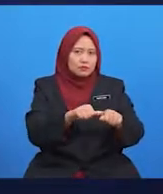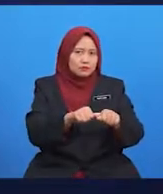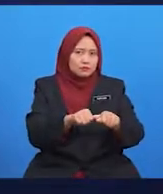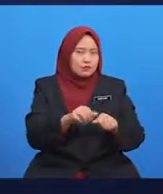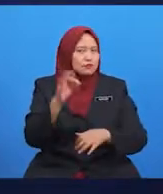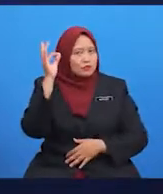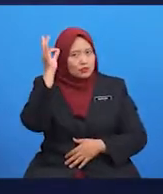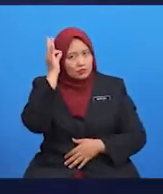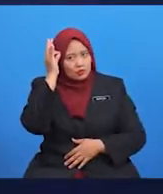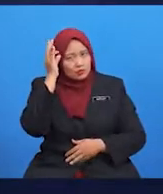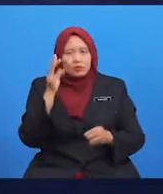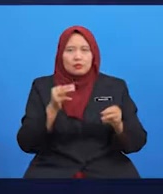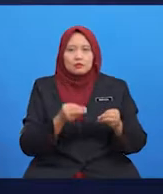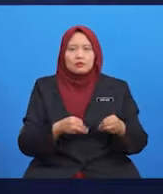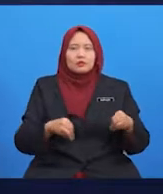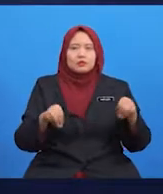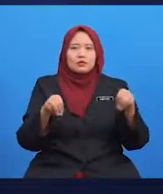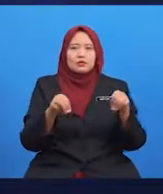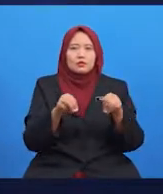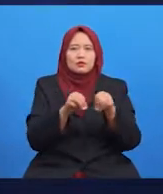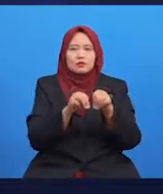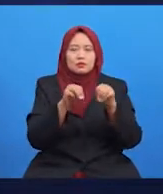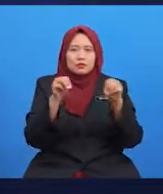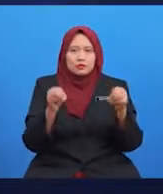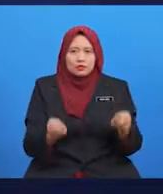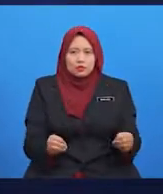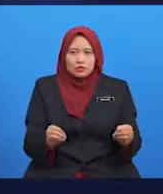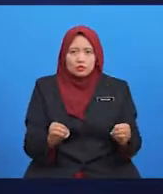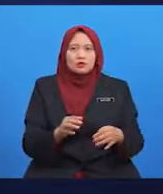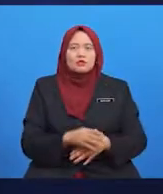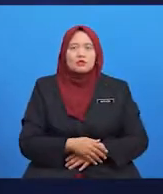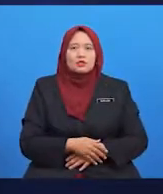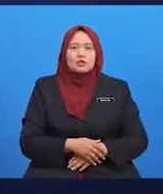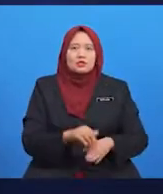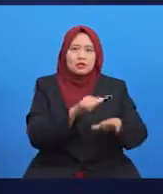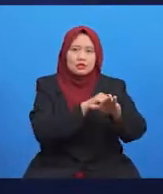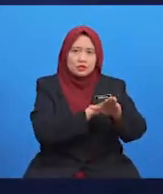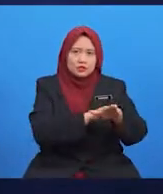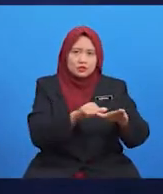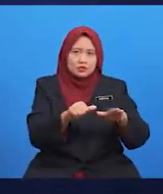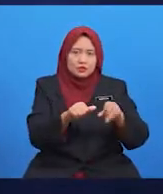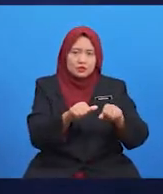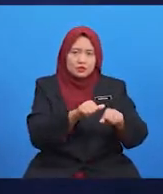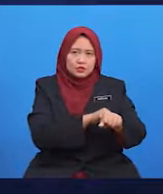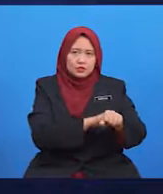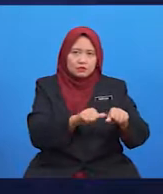Kedua, menyatakan aspek estetika bahasa dalam karya kajian.